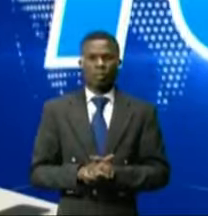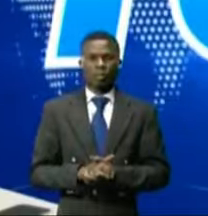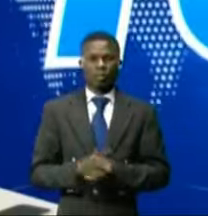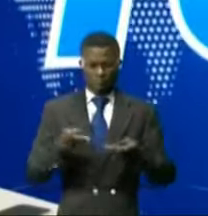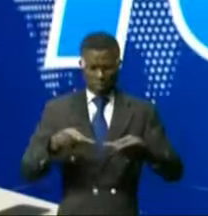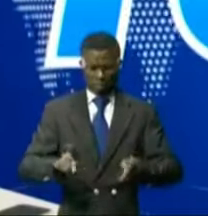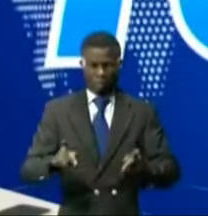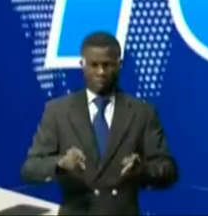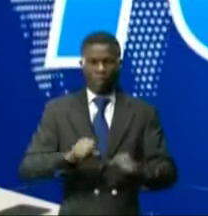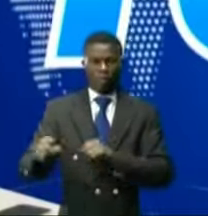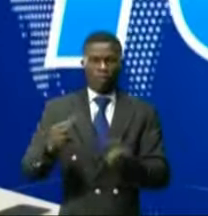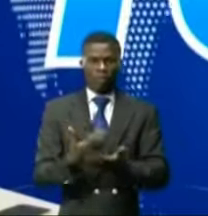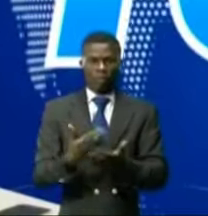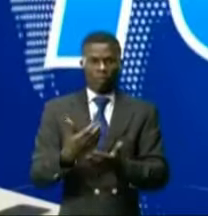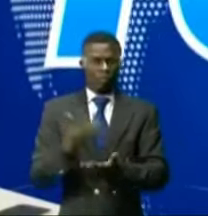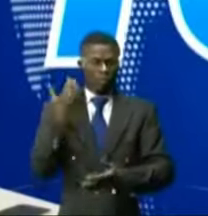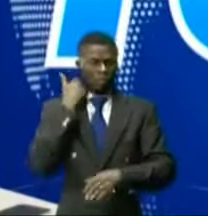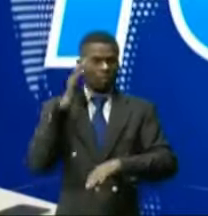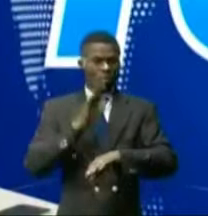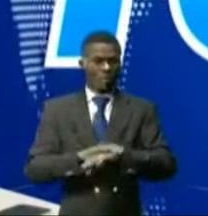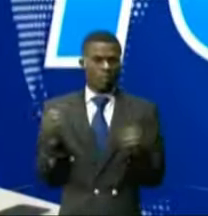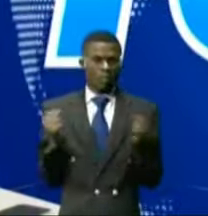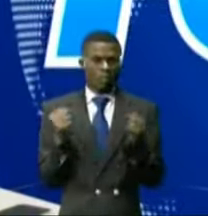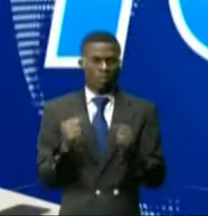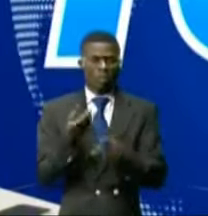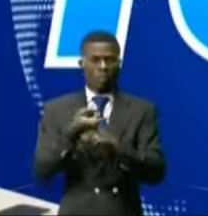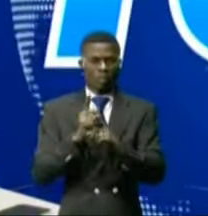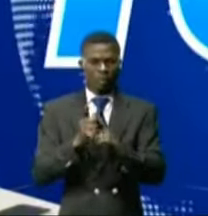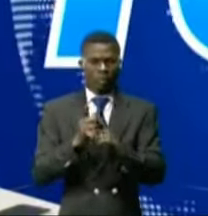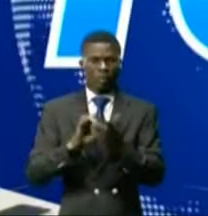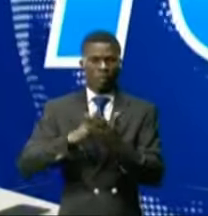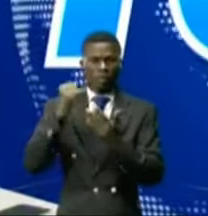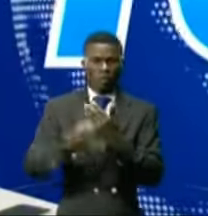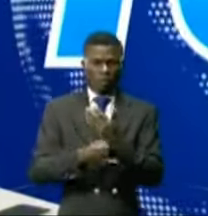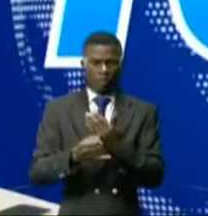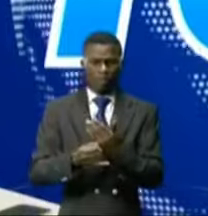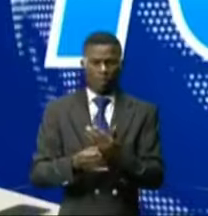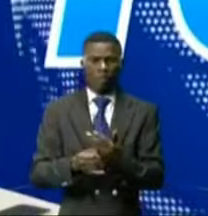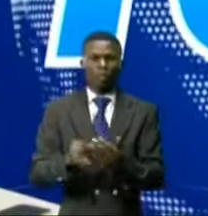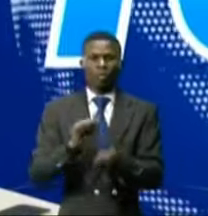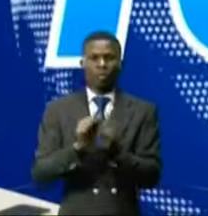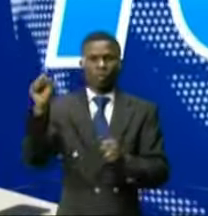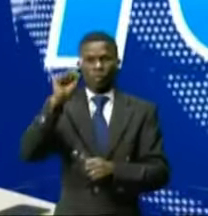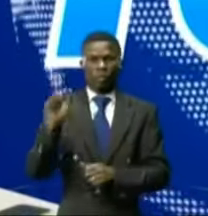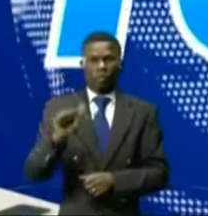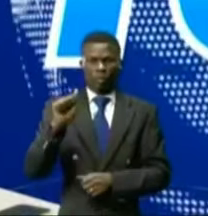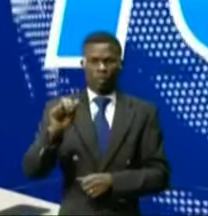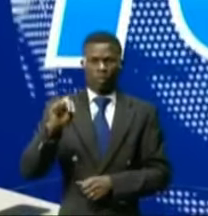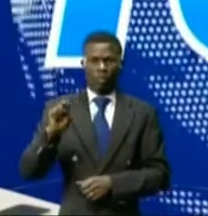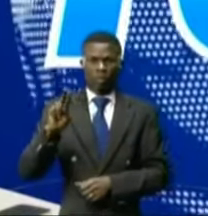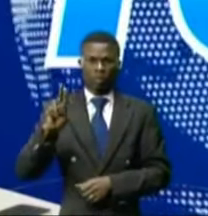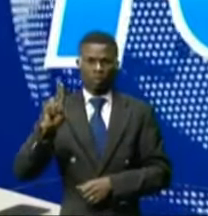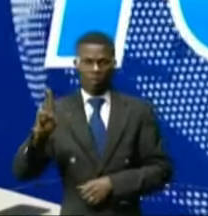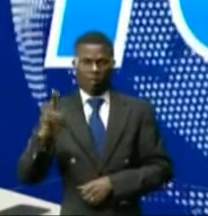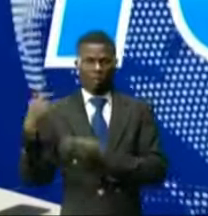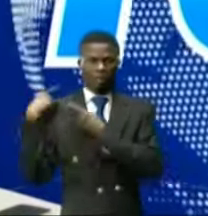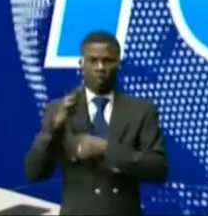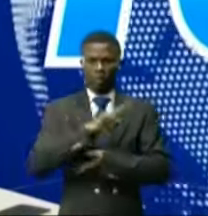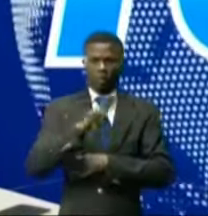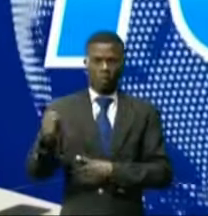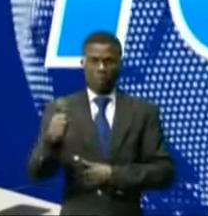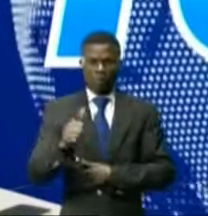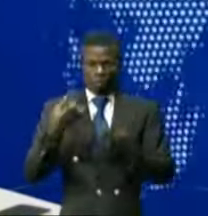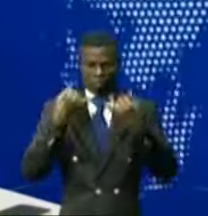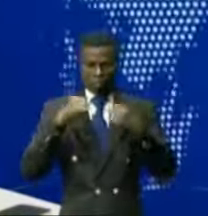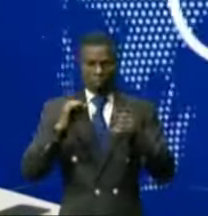Autoriser le test rapide du paludisme, c'est le résultat du projet Sanrou mis en œuvre depuis son implantation en 2021, nous